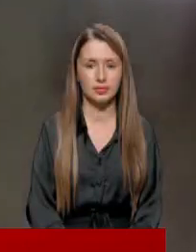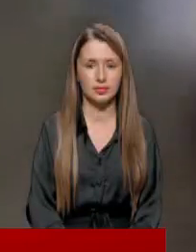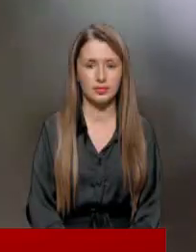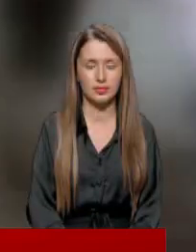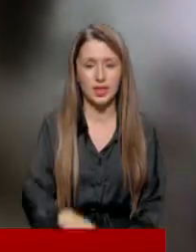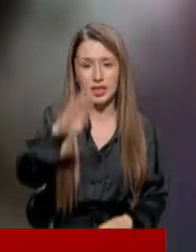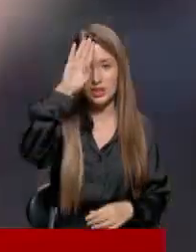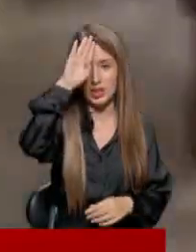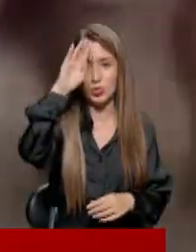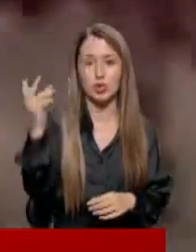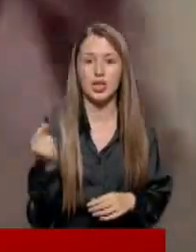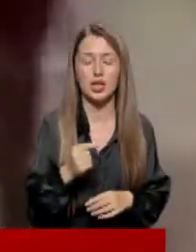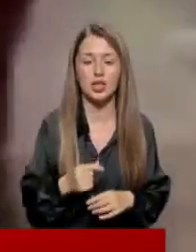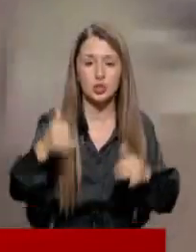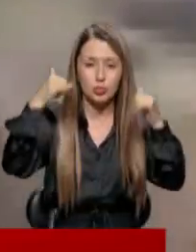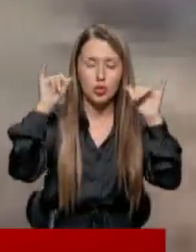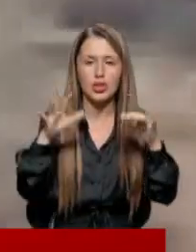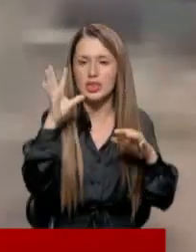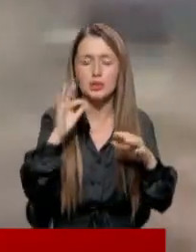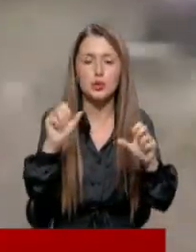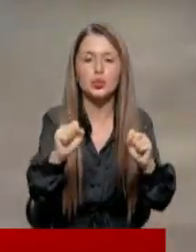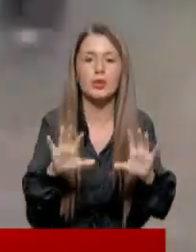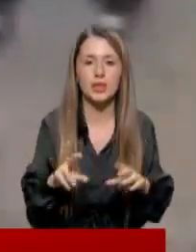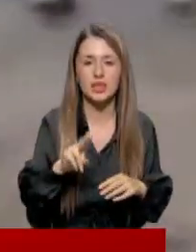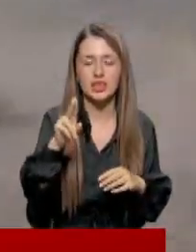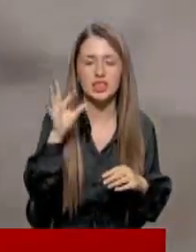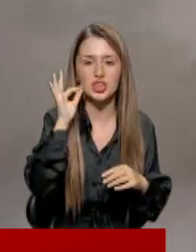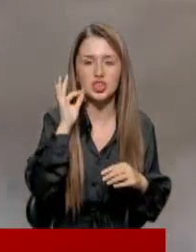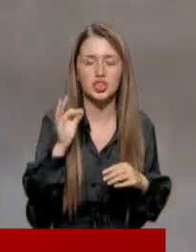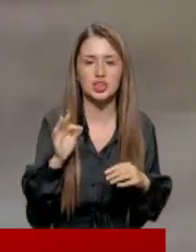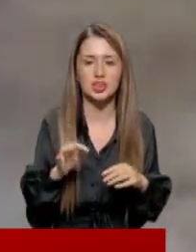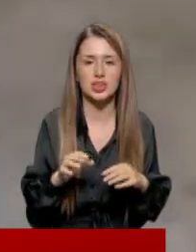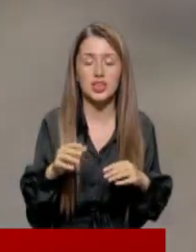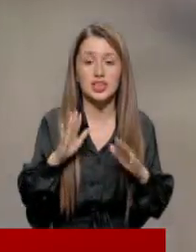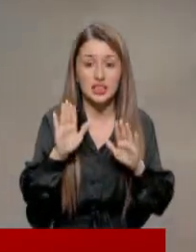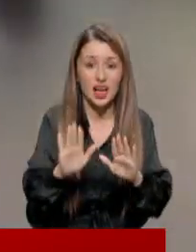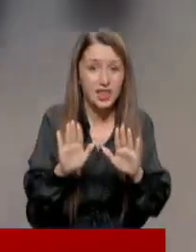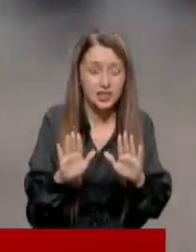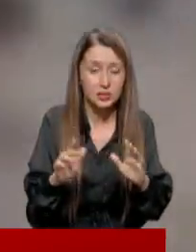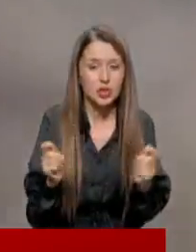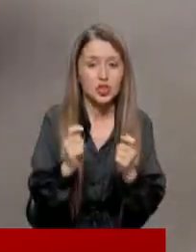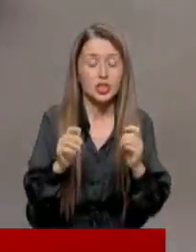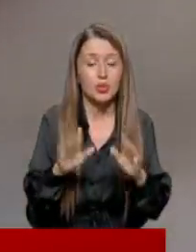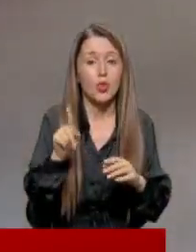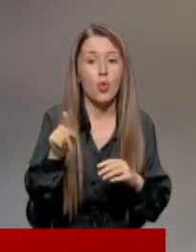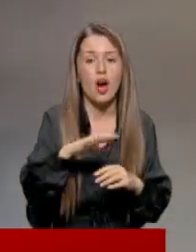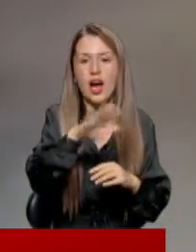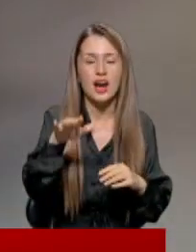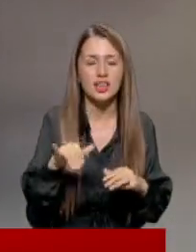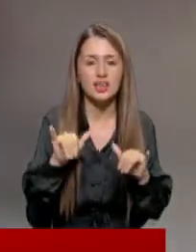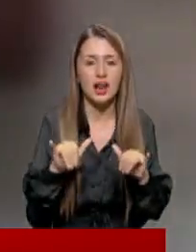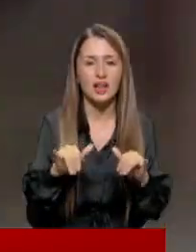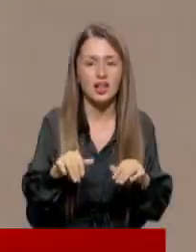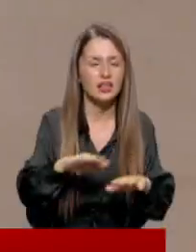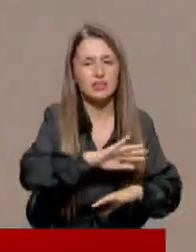söyleyeyim. İstanbul'da kaçan boğayı kimse tutamadı. 7 kişi aynı anda hayvanı sakinleştirmeye çalıştı ama o herkesi aynı anda